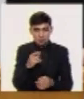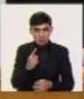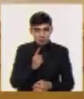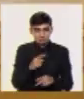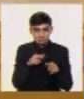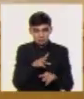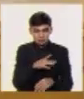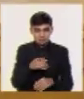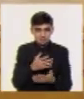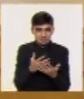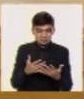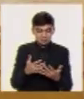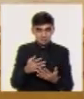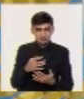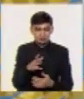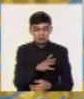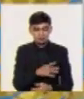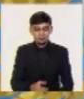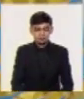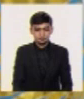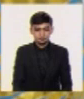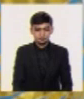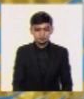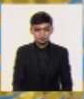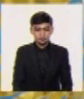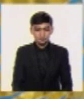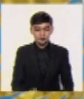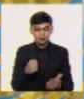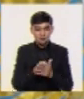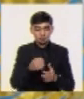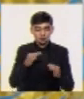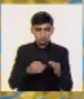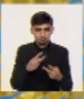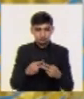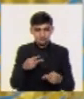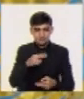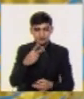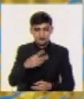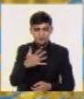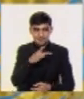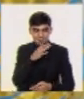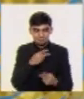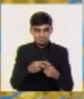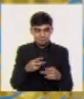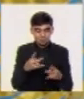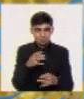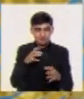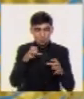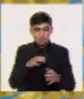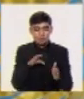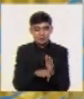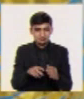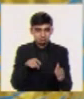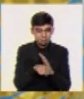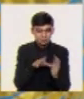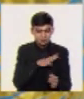көрсетіп, қиғылық салды. Достов наказание в виде лишения свободы сроком на 25 лет. Тұрғын үйге заңсыз кіргені,